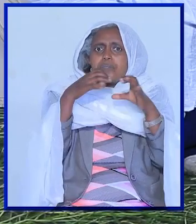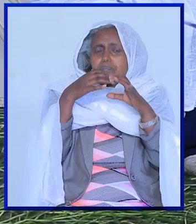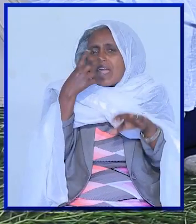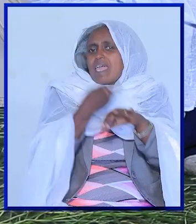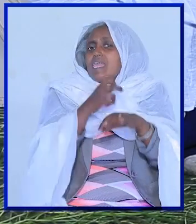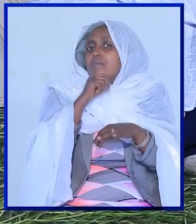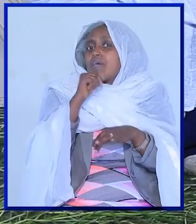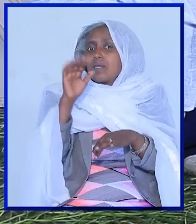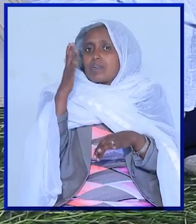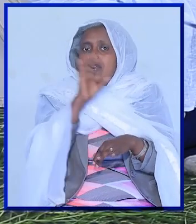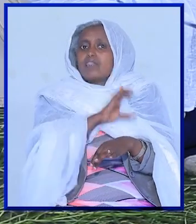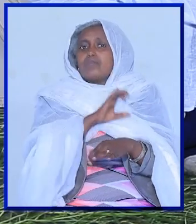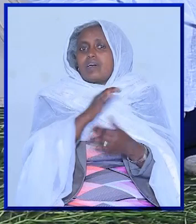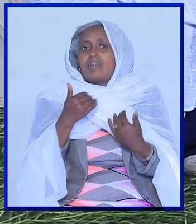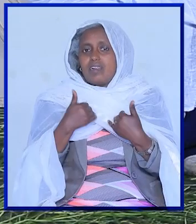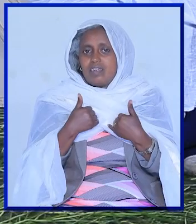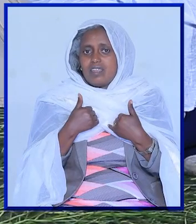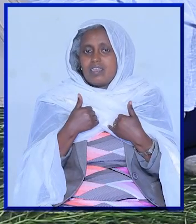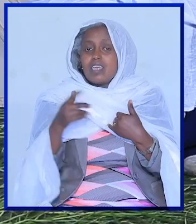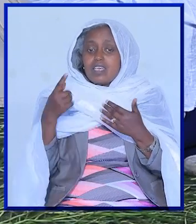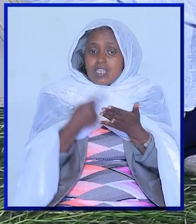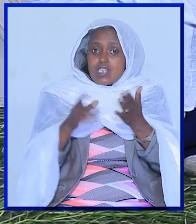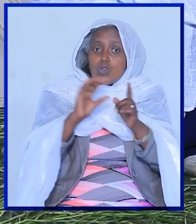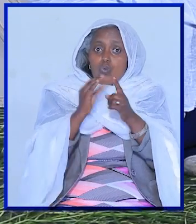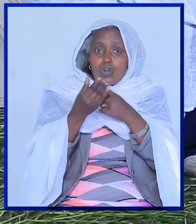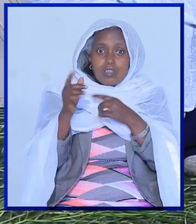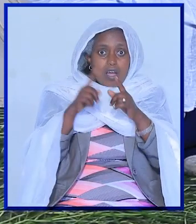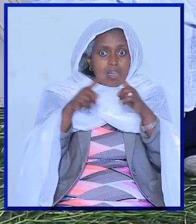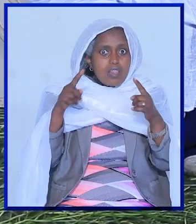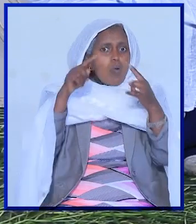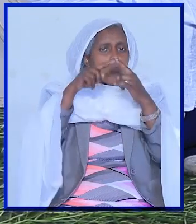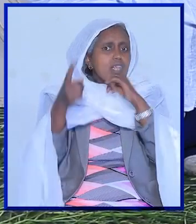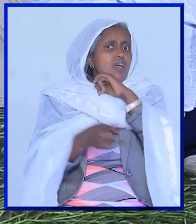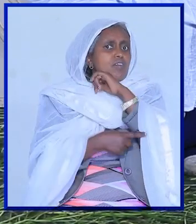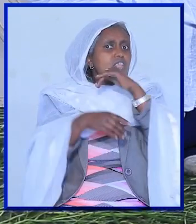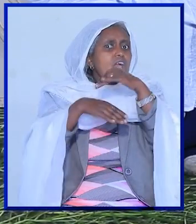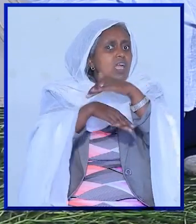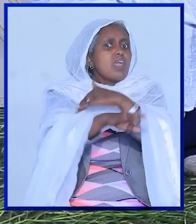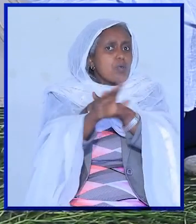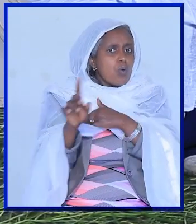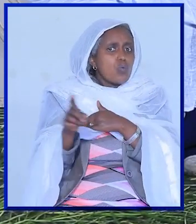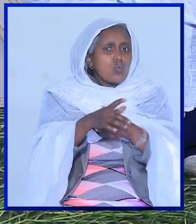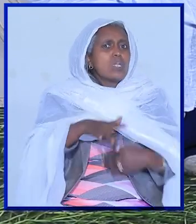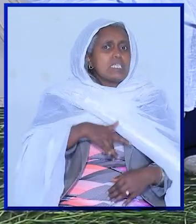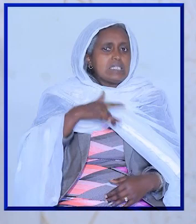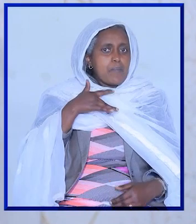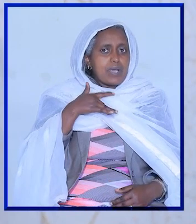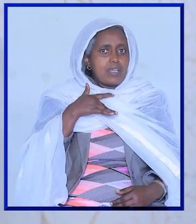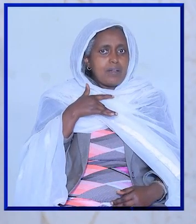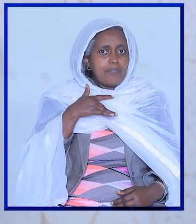የማይከብድ አይነት ባህሪ አለኝ። ይህ ሁኔታዬ ግን ወደ ፈተና ያስገባኝ እንደሆነ